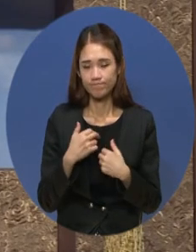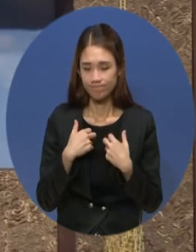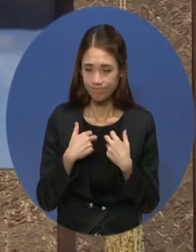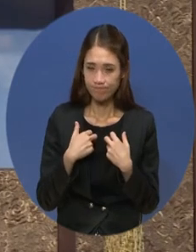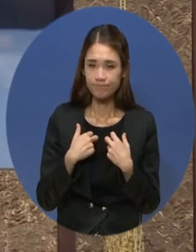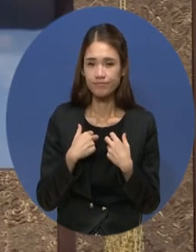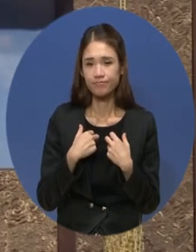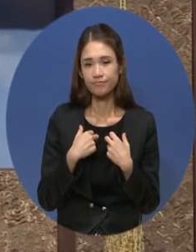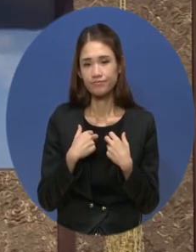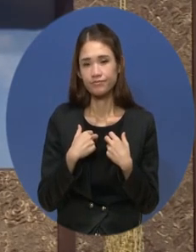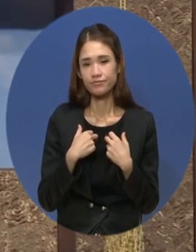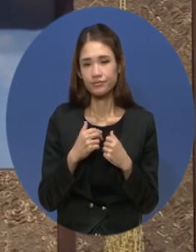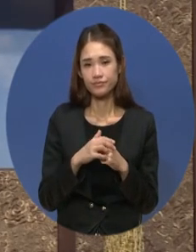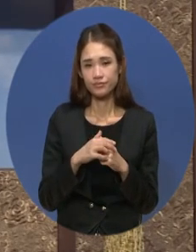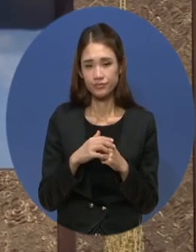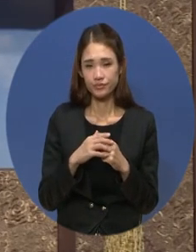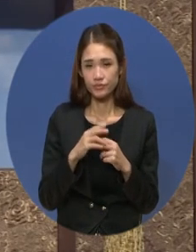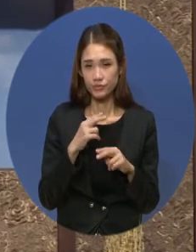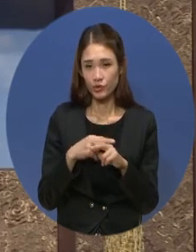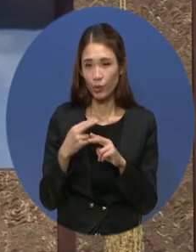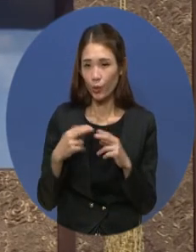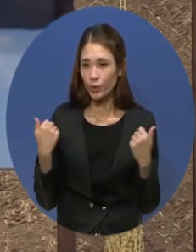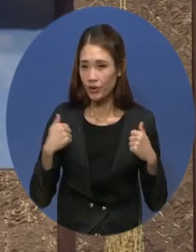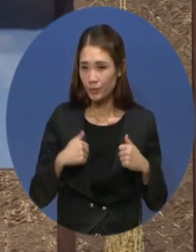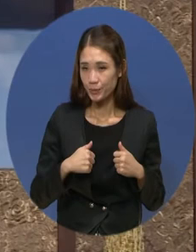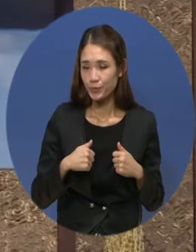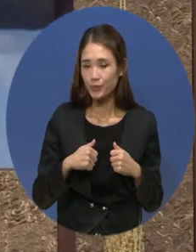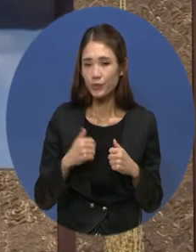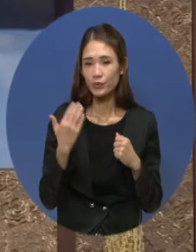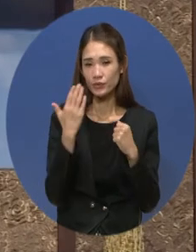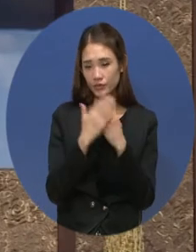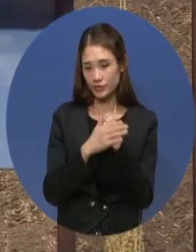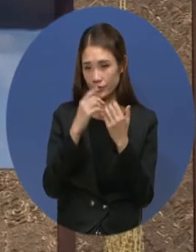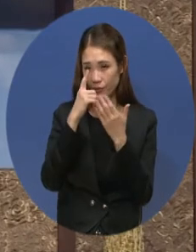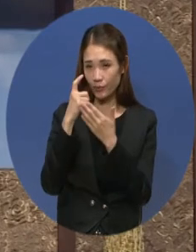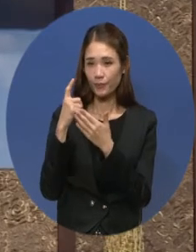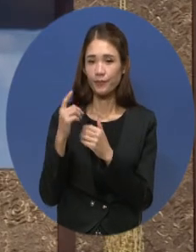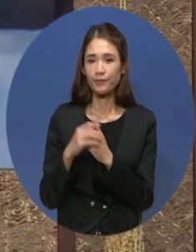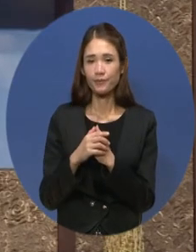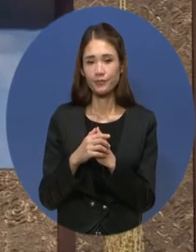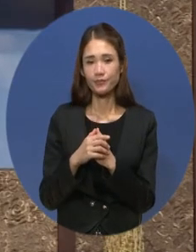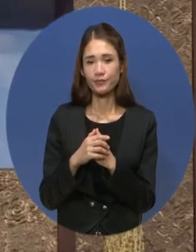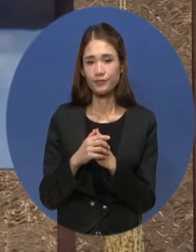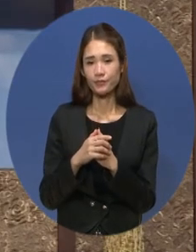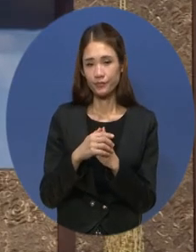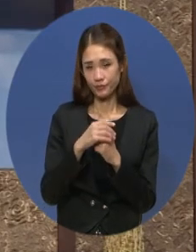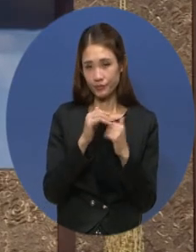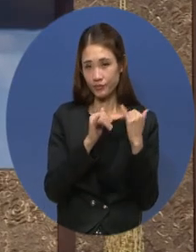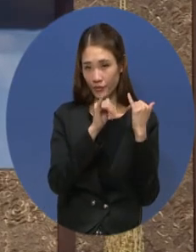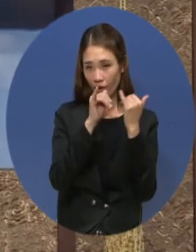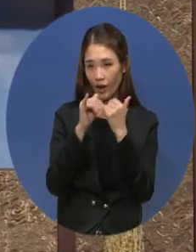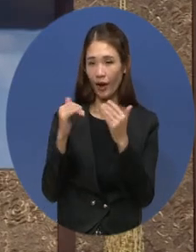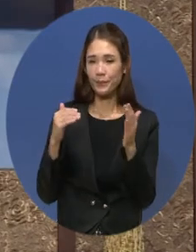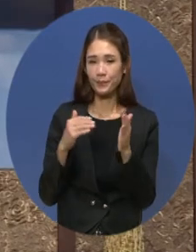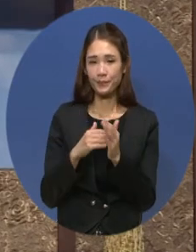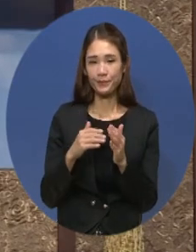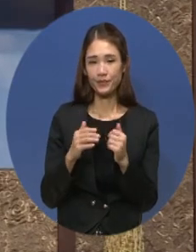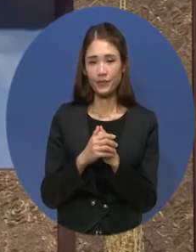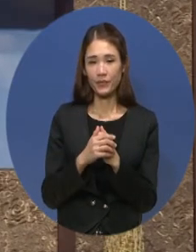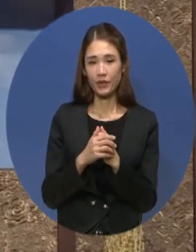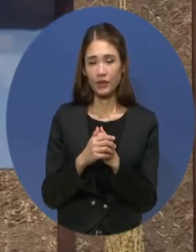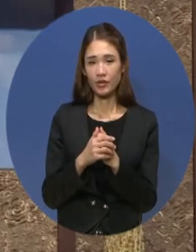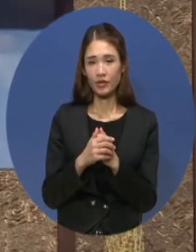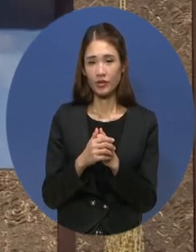이었구요 다들 뭐 요리 복장 다하고 사진 다 찍고 그게 좋아하고 시상 까지 다 했습니다 하단 말이야